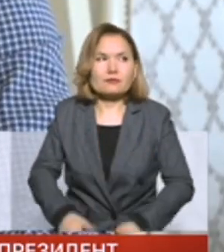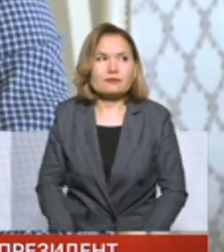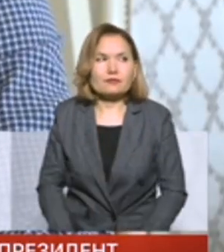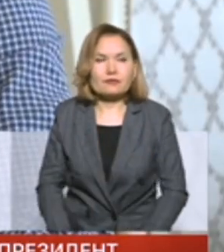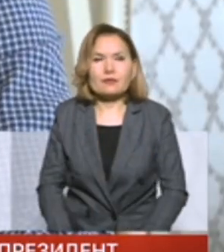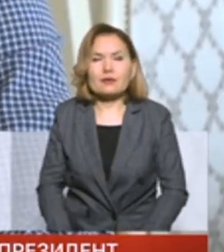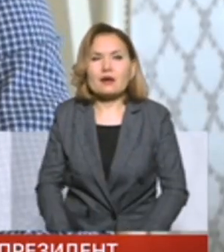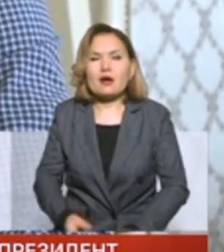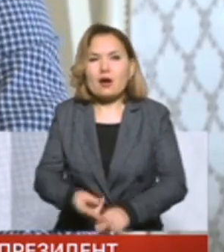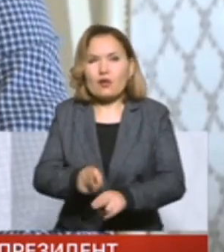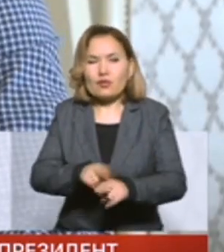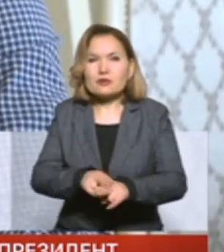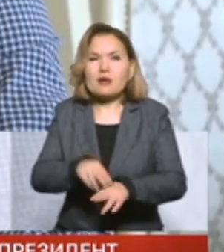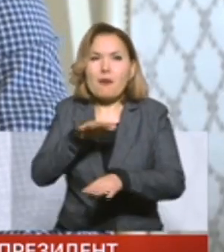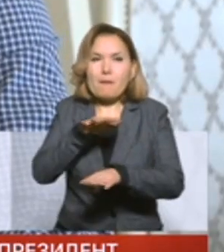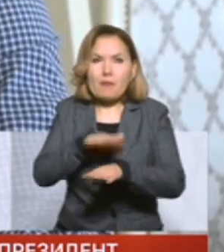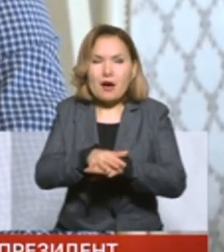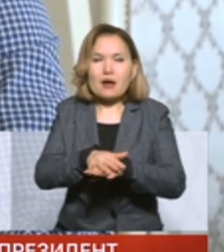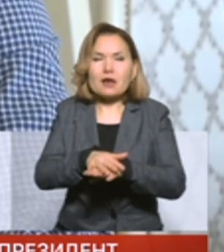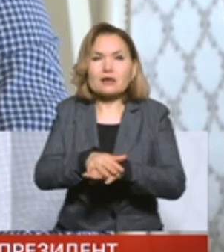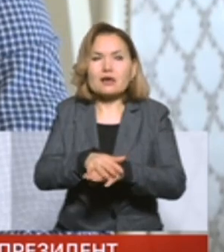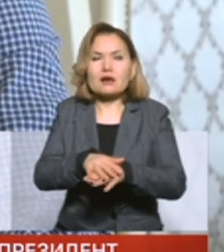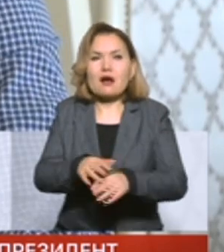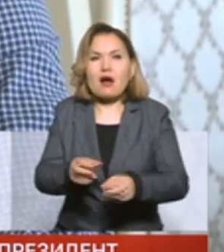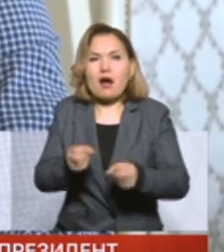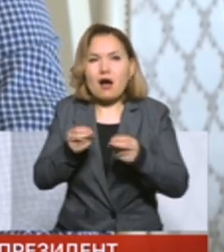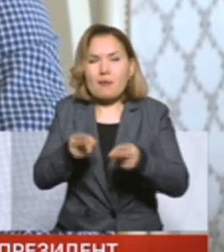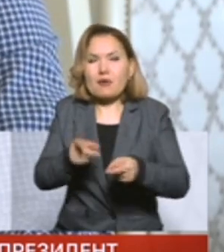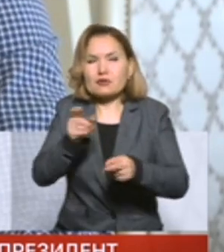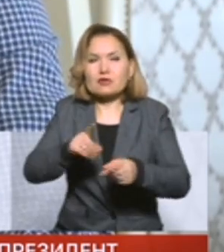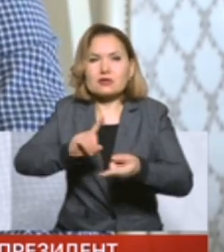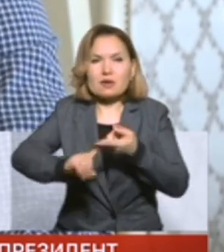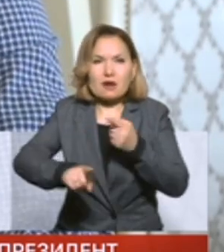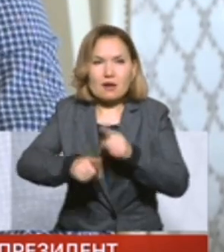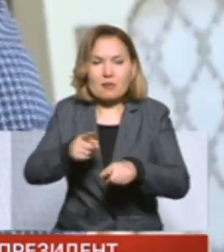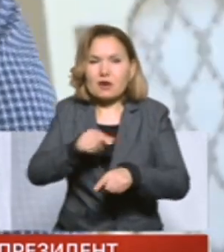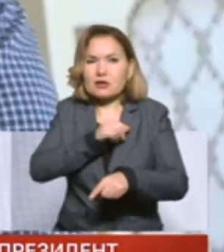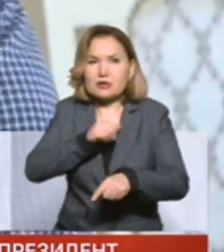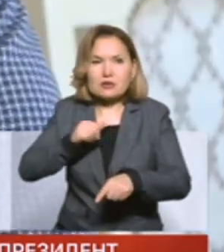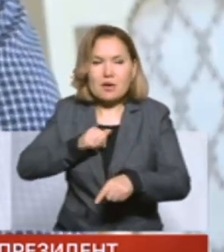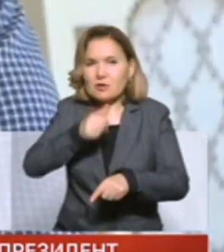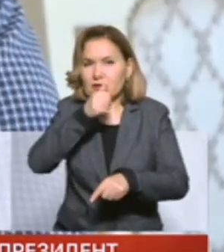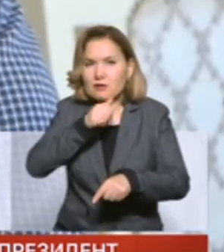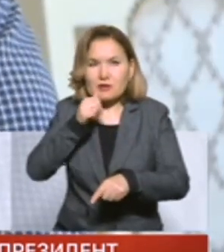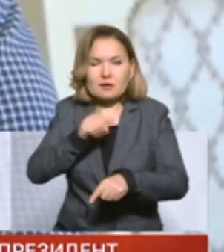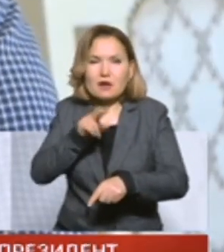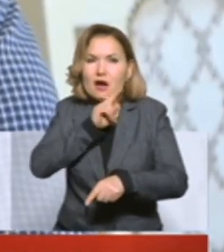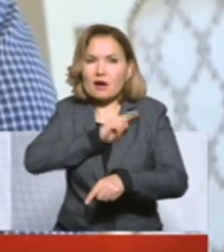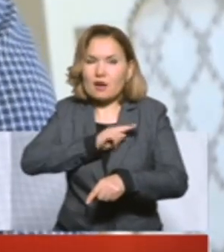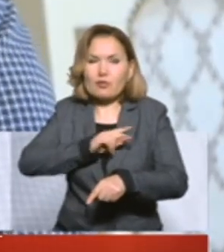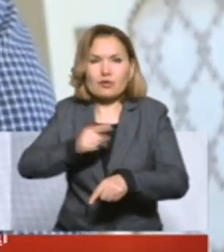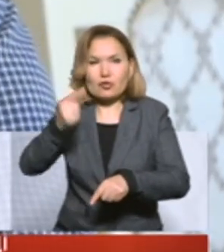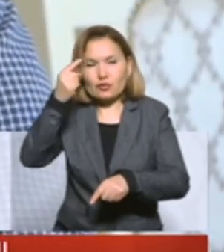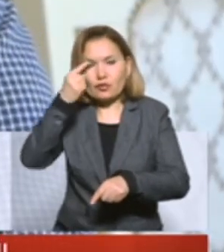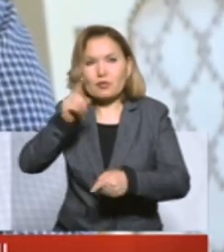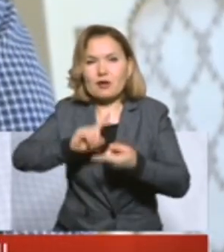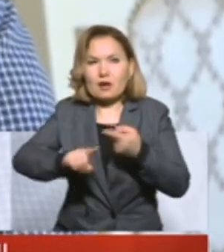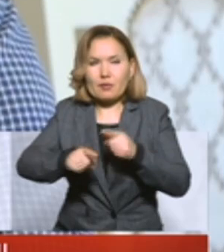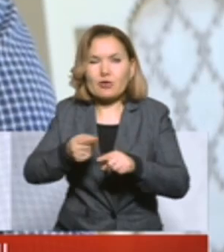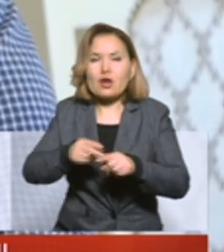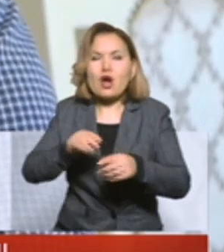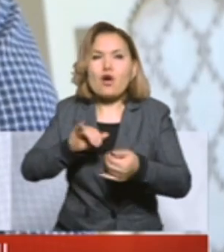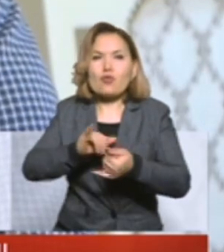жол ашып беріп отқан сияқты да енді банкі. Болмаса енді қалай сыбайлас деп қалай айтпайсың? Жаңа ақша өскеменнен банкоматтан шешілген